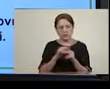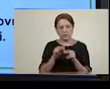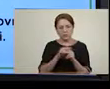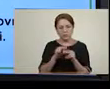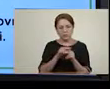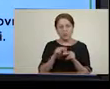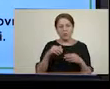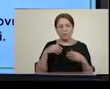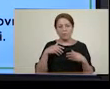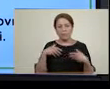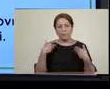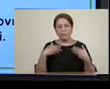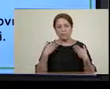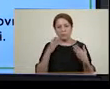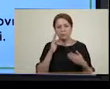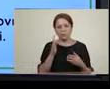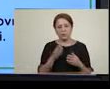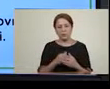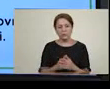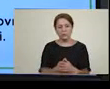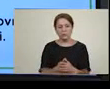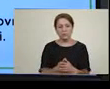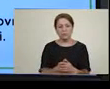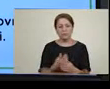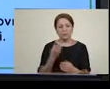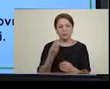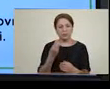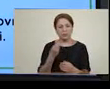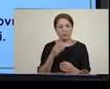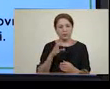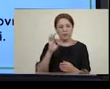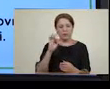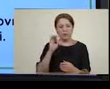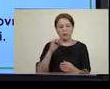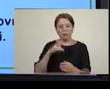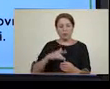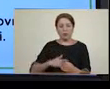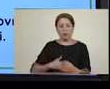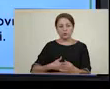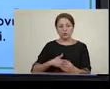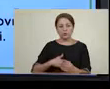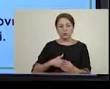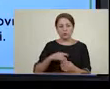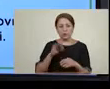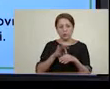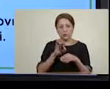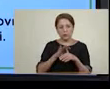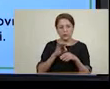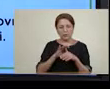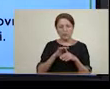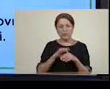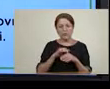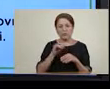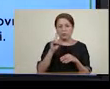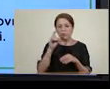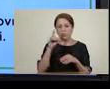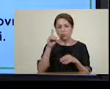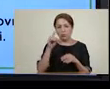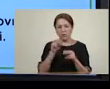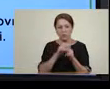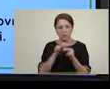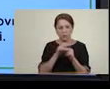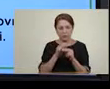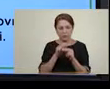shifobaxshlik yuqoriligi ta'kidlab o'tilgan. Yana oshqozon ichak kasalliklarida va gijjani, hattoki gijjani davolashda